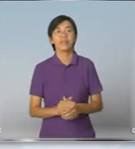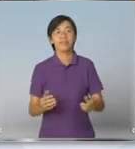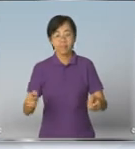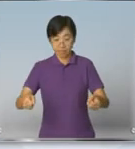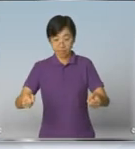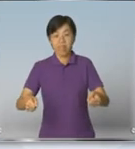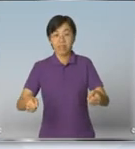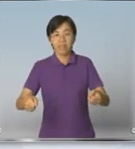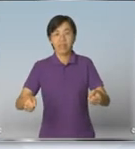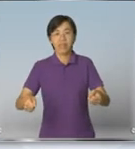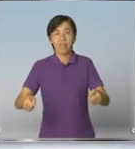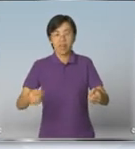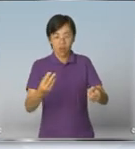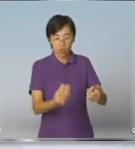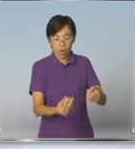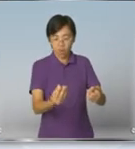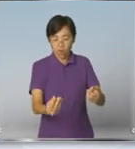ังถึง